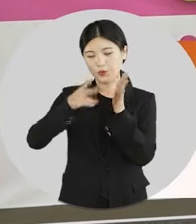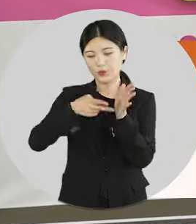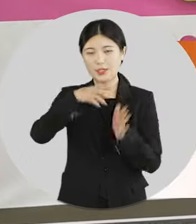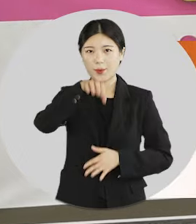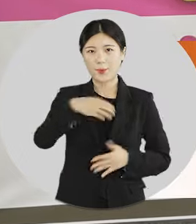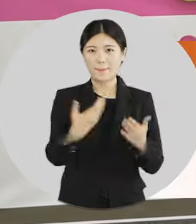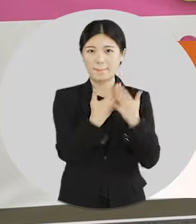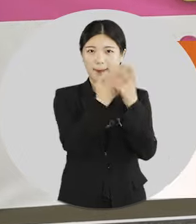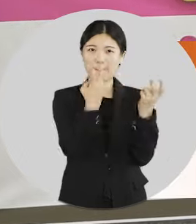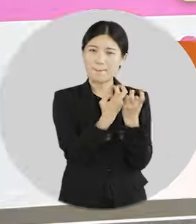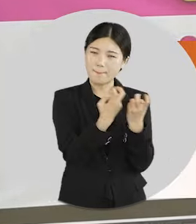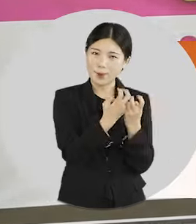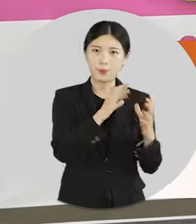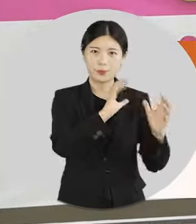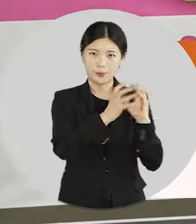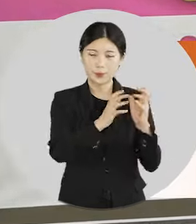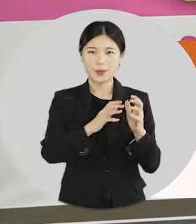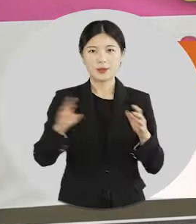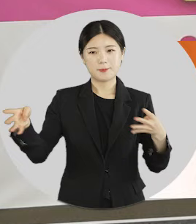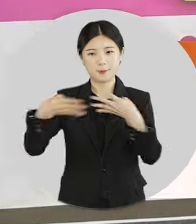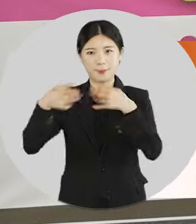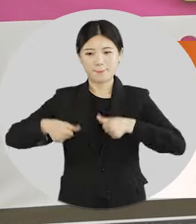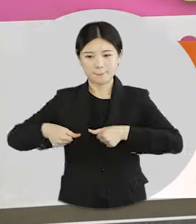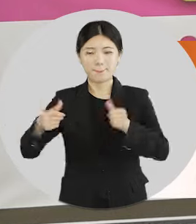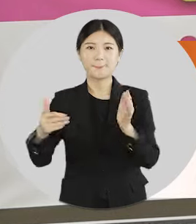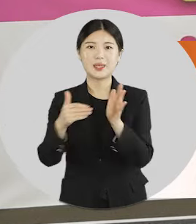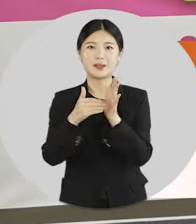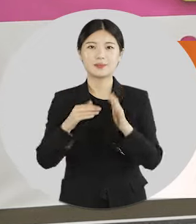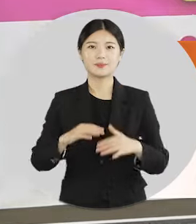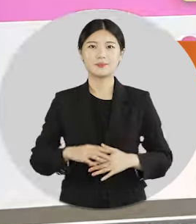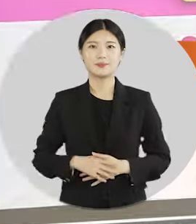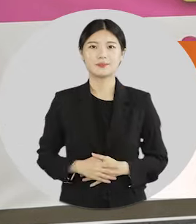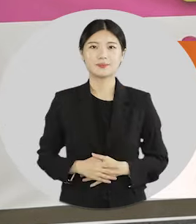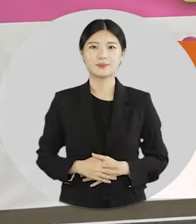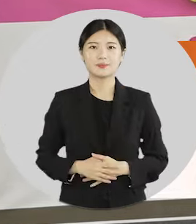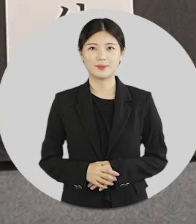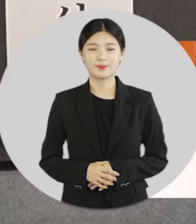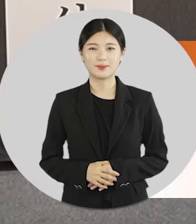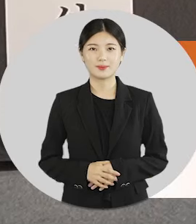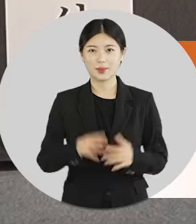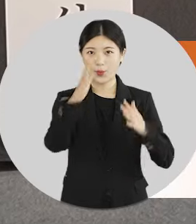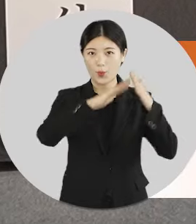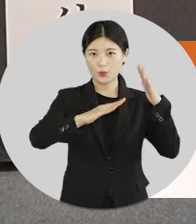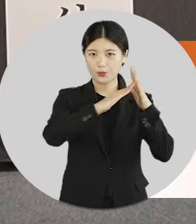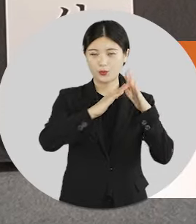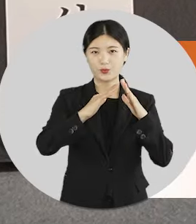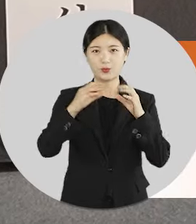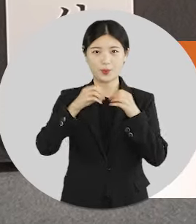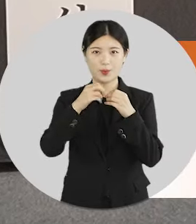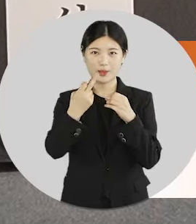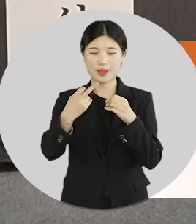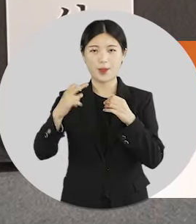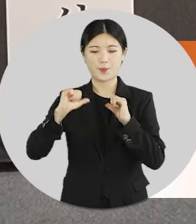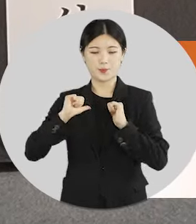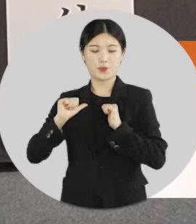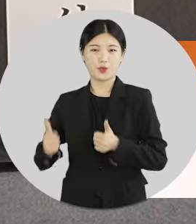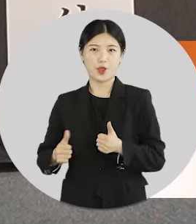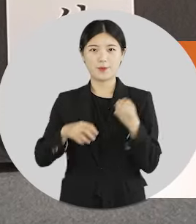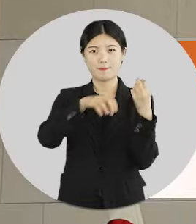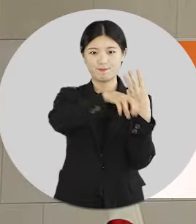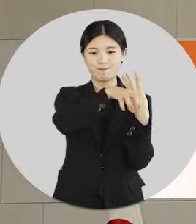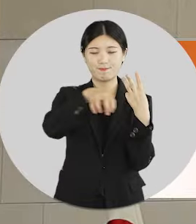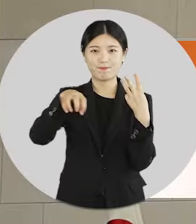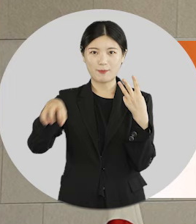공주역 활성화 정책 토론회 및 협약 체결식이 거행됐습니다. 공주시, 논산시, 부여군